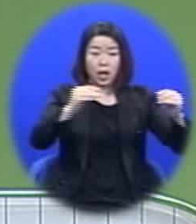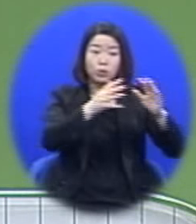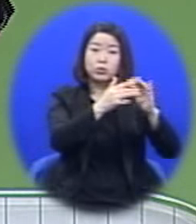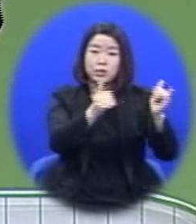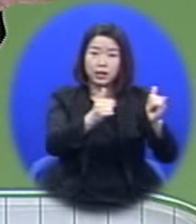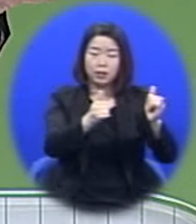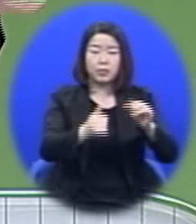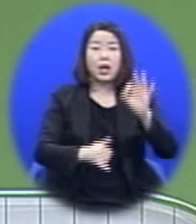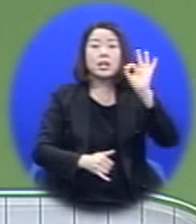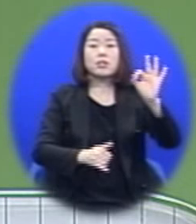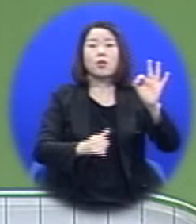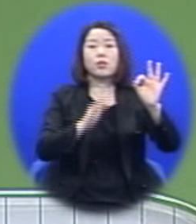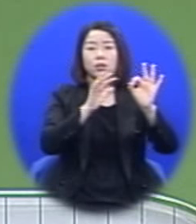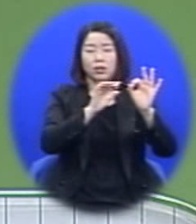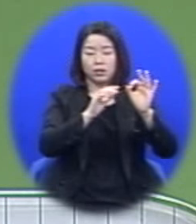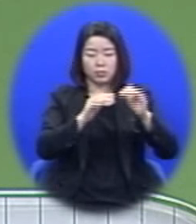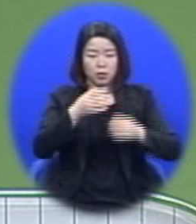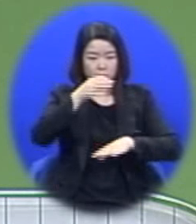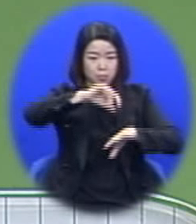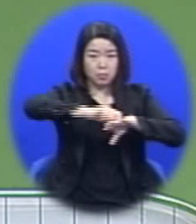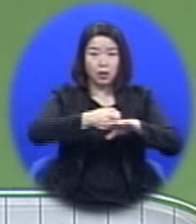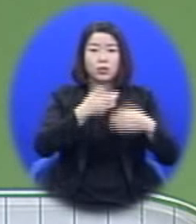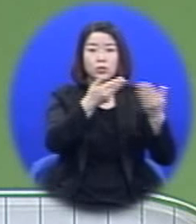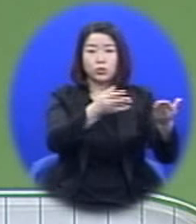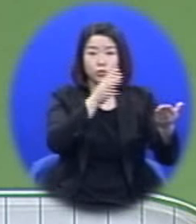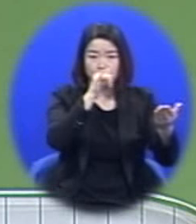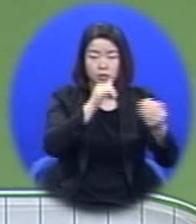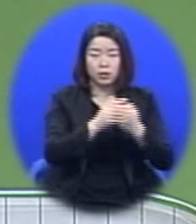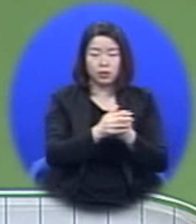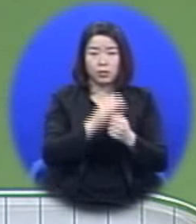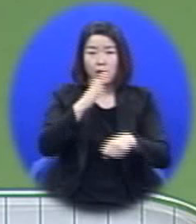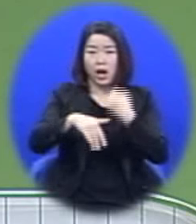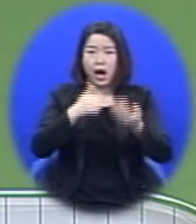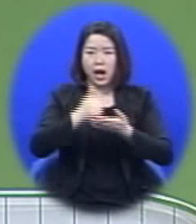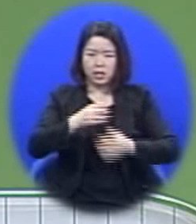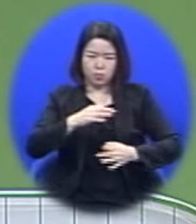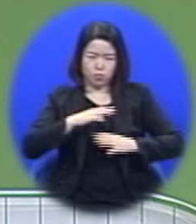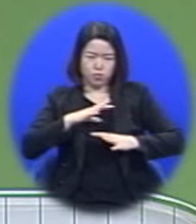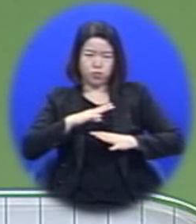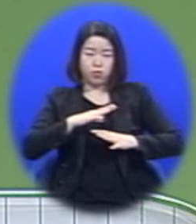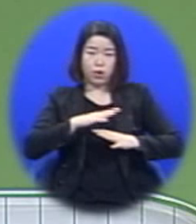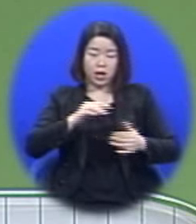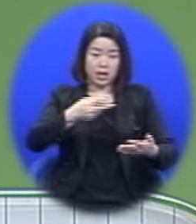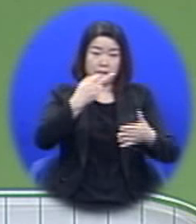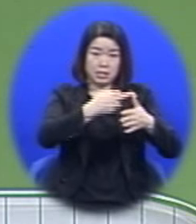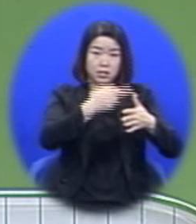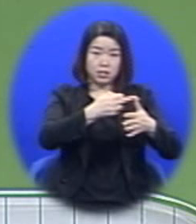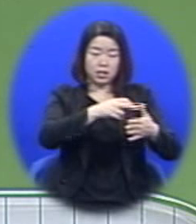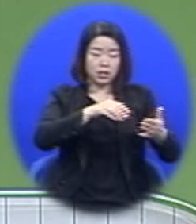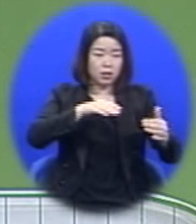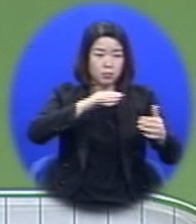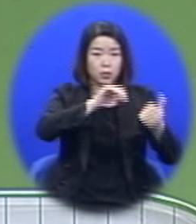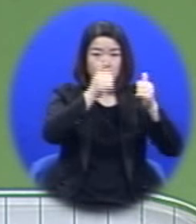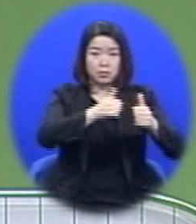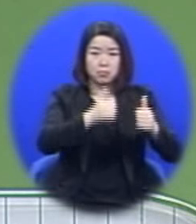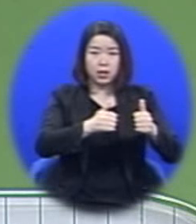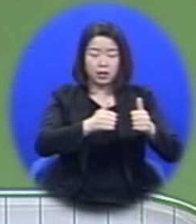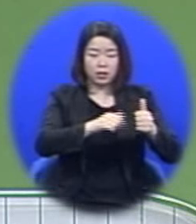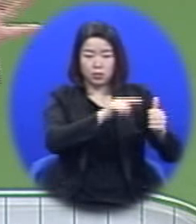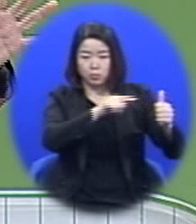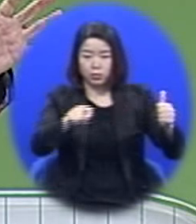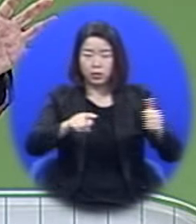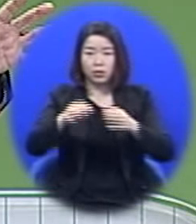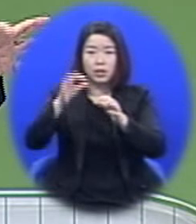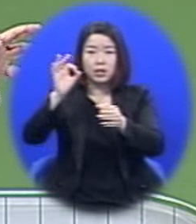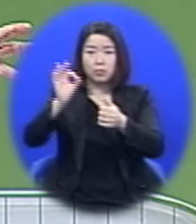사람들에게 열 가지 재앙을 내렸습니다. 하나님의 무서운 장자 심판까지 열 번째 재앙이 임했지요. 그런데